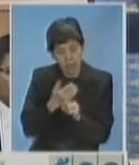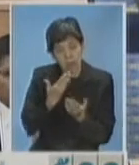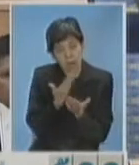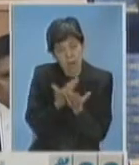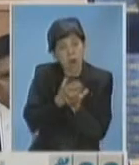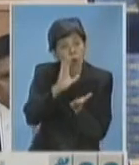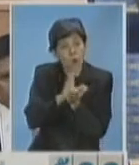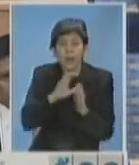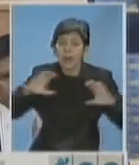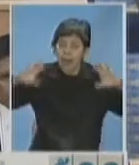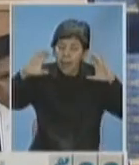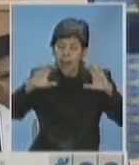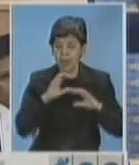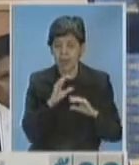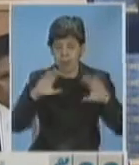งบราชการลับ